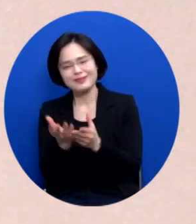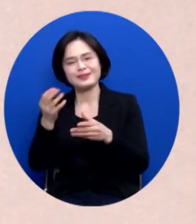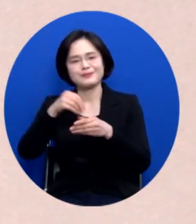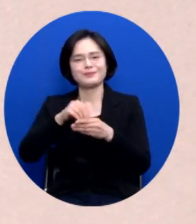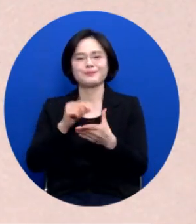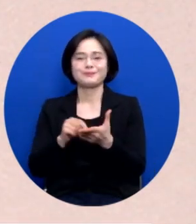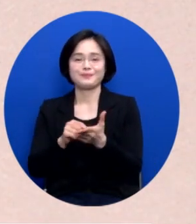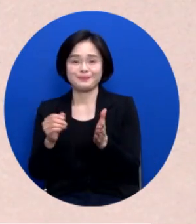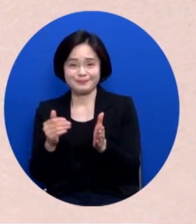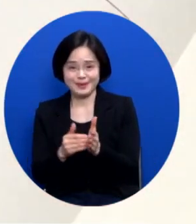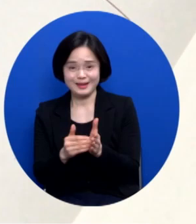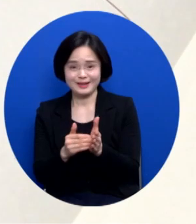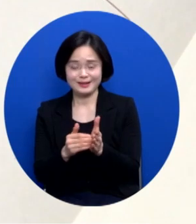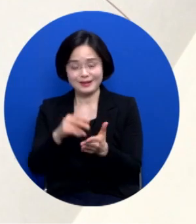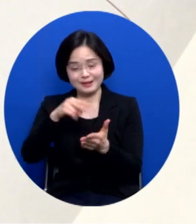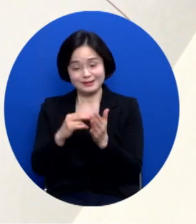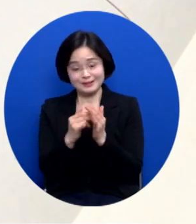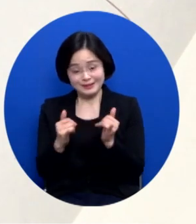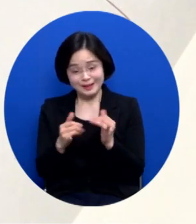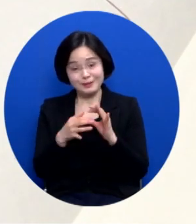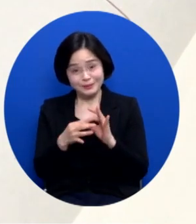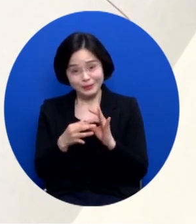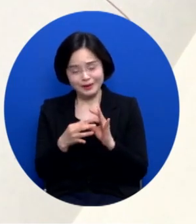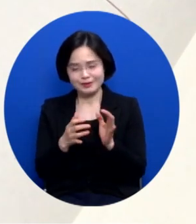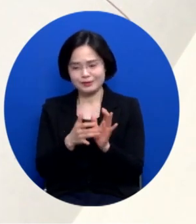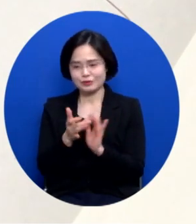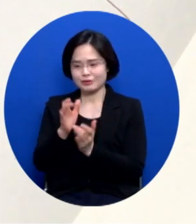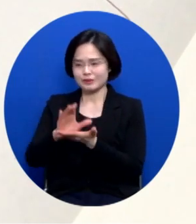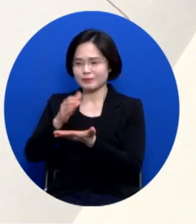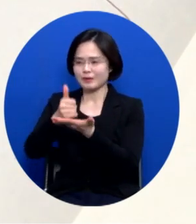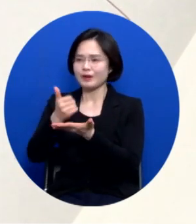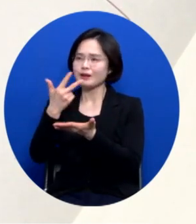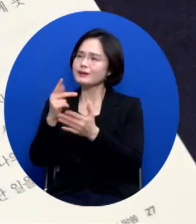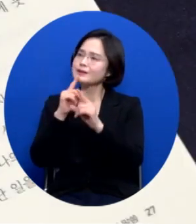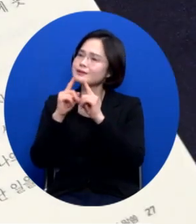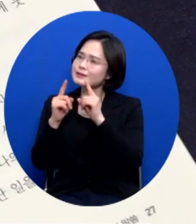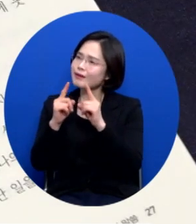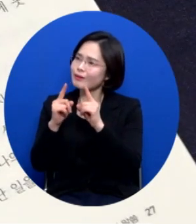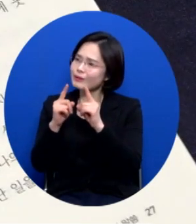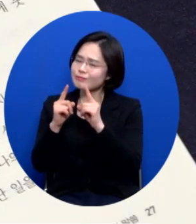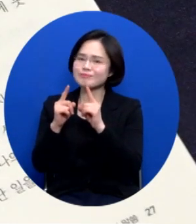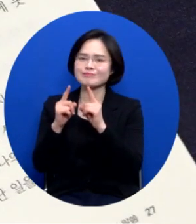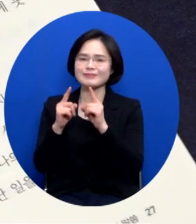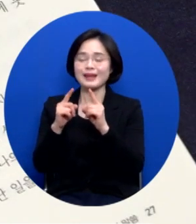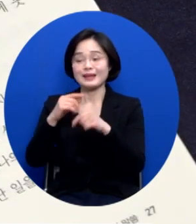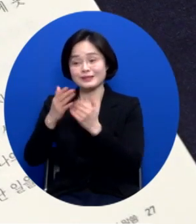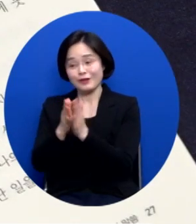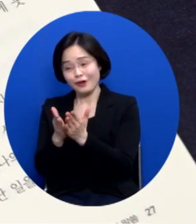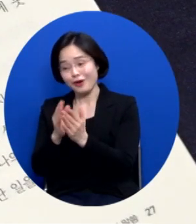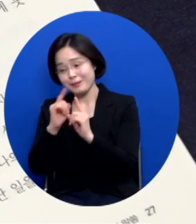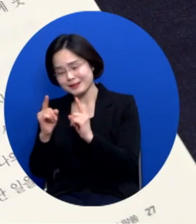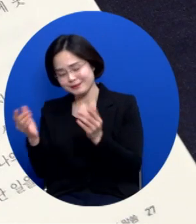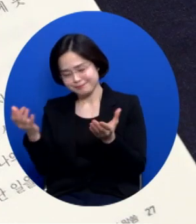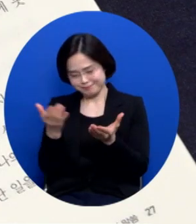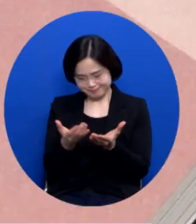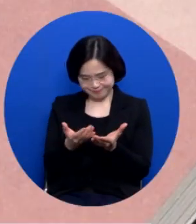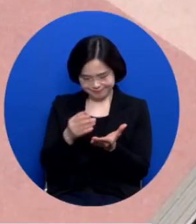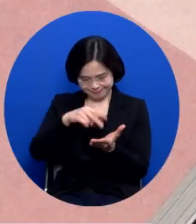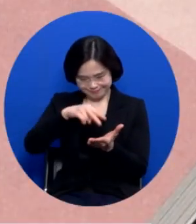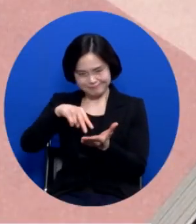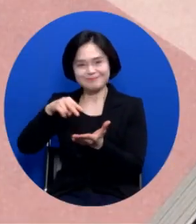특히 독자로 하여금 예수 그리스도의 가상칠원을 다양한 성경 구절과 함께 살펴보며 십자가 고난을